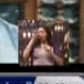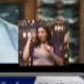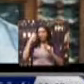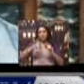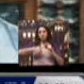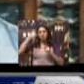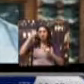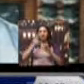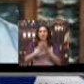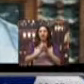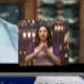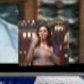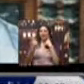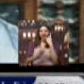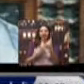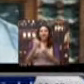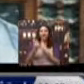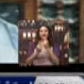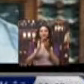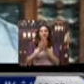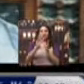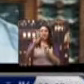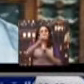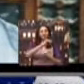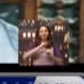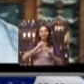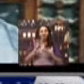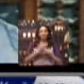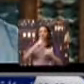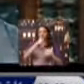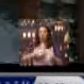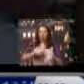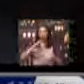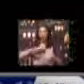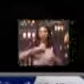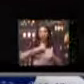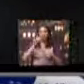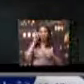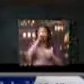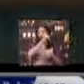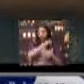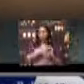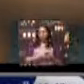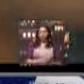اصحابهم وزي الناس لانهم هم للاسف يعني الحياه بتاعتهم صعبه